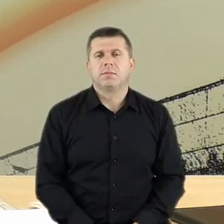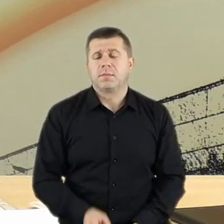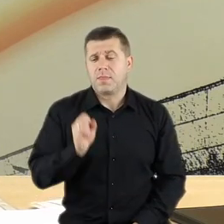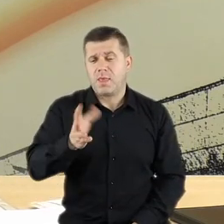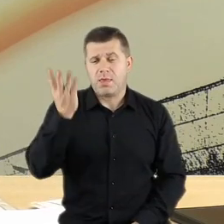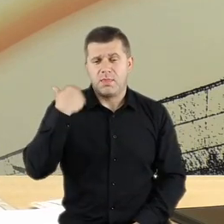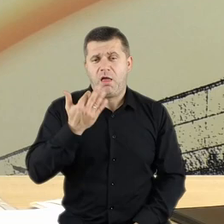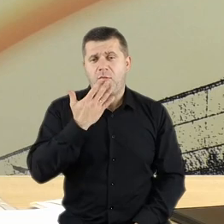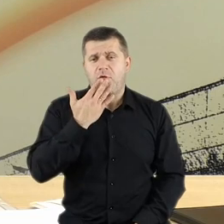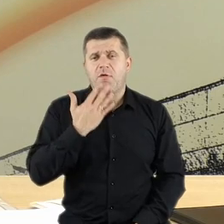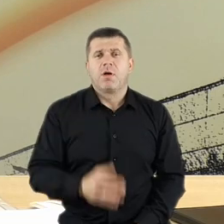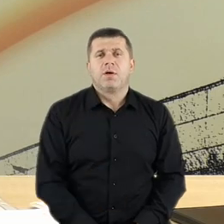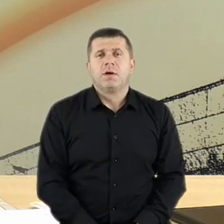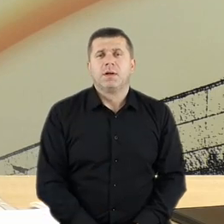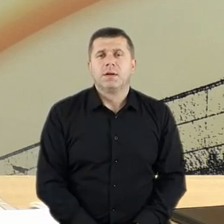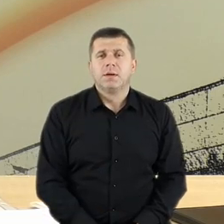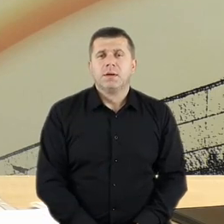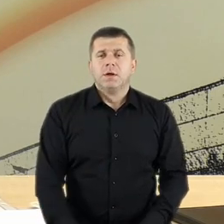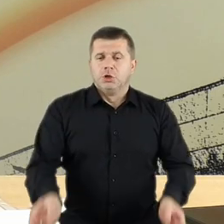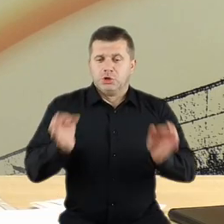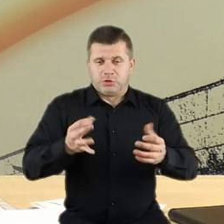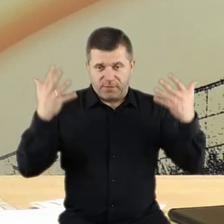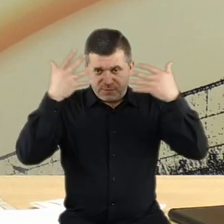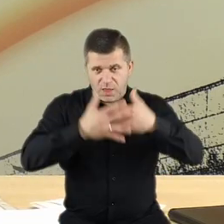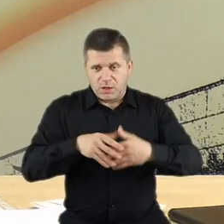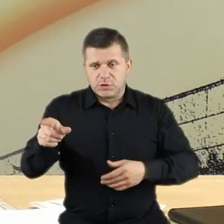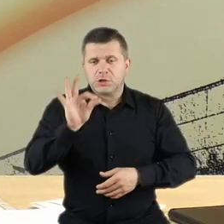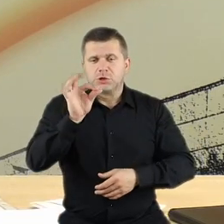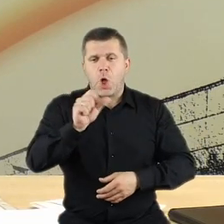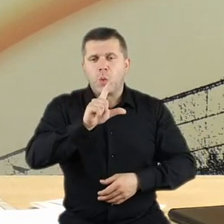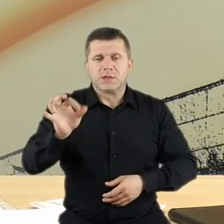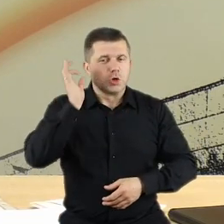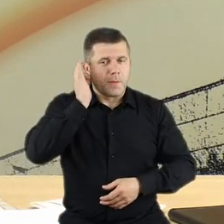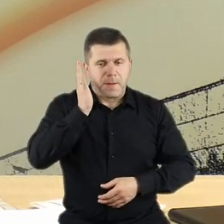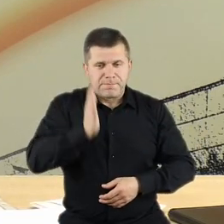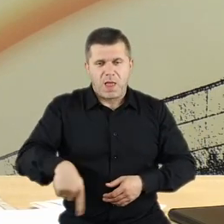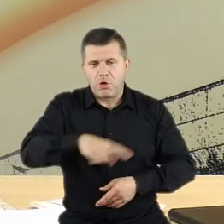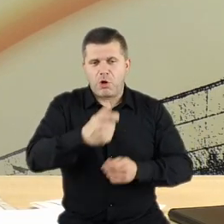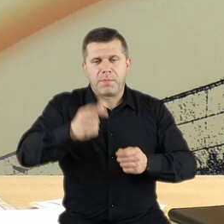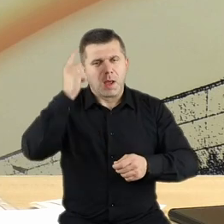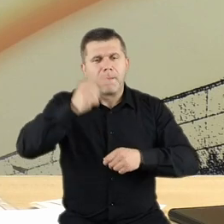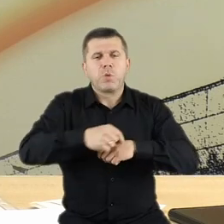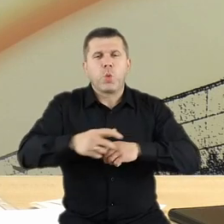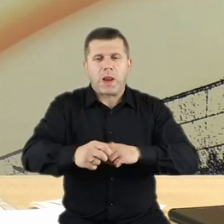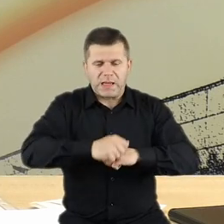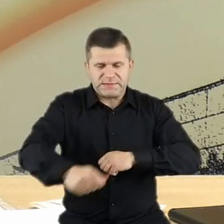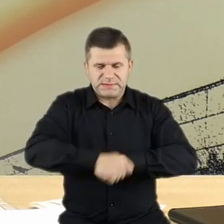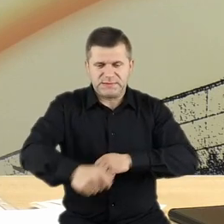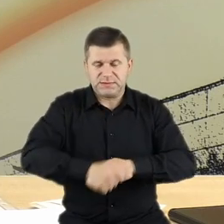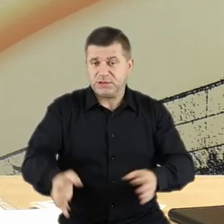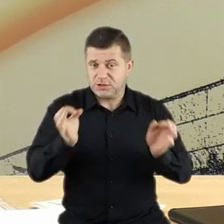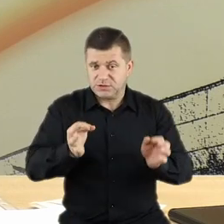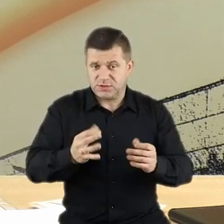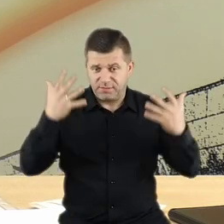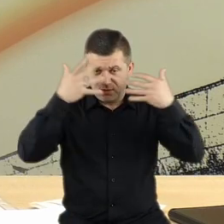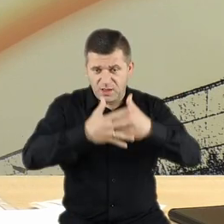mówiło albo dziś wieczorem u sołtysa kobiety będą darły pióra No dzisiaj wieczór